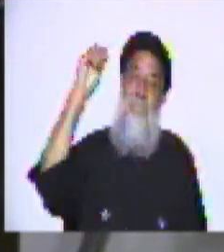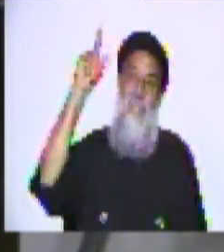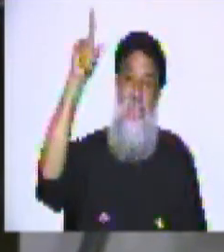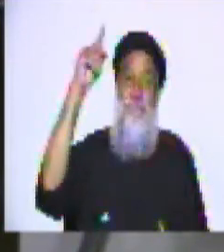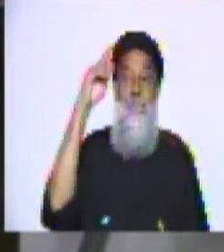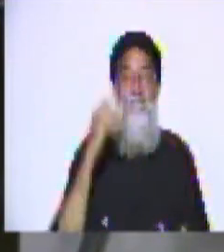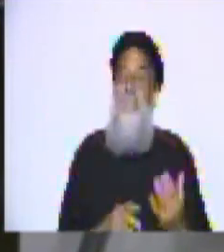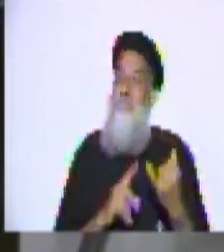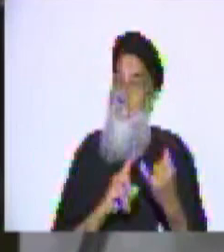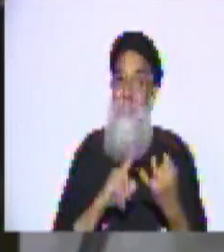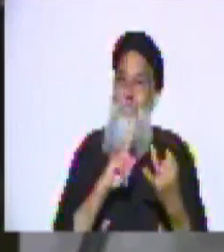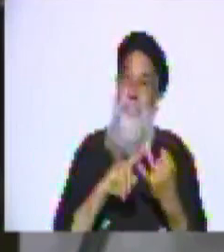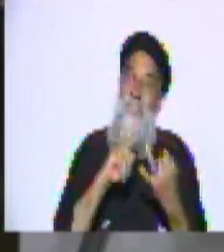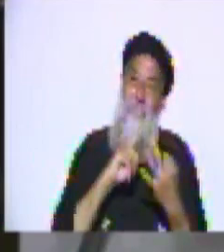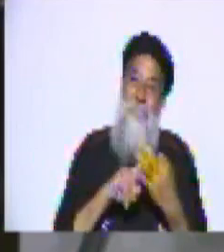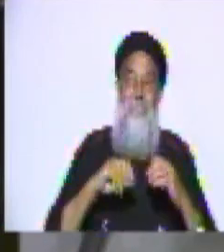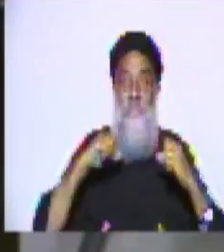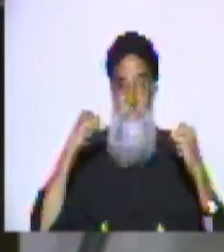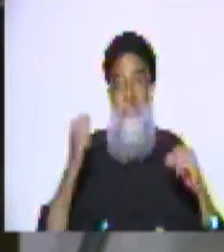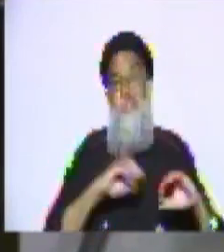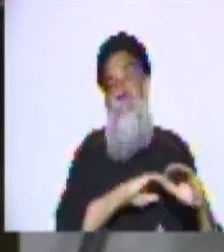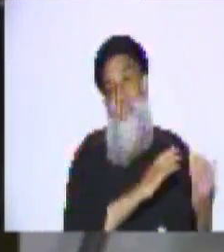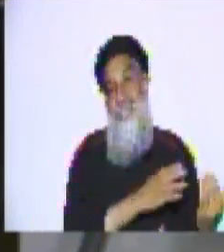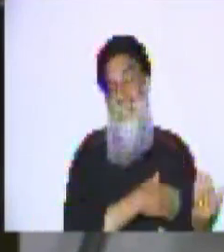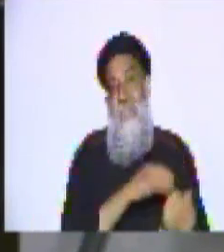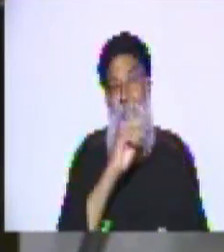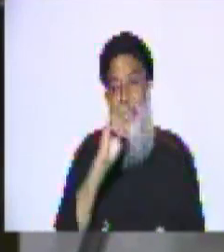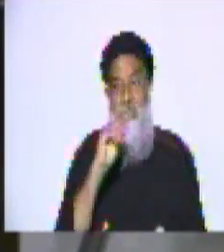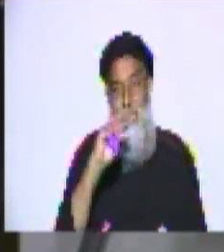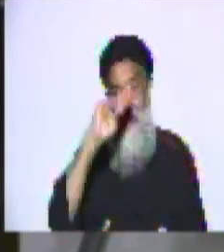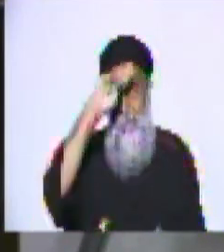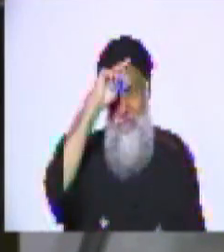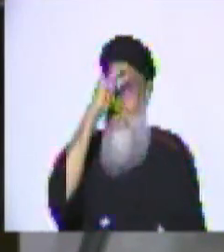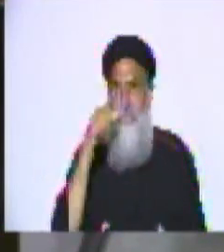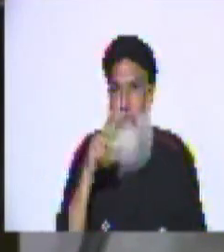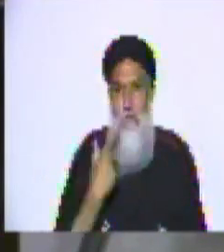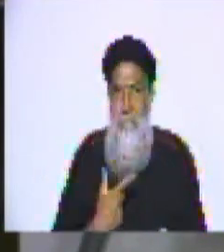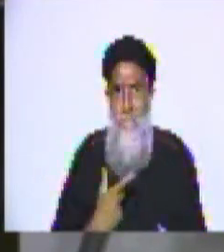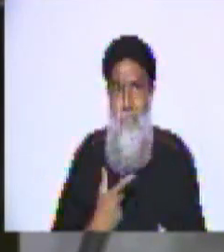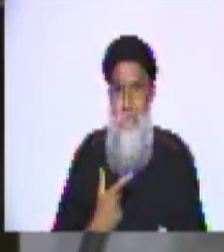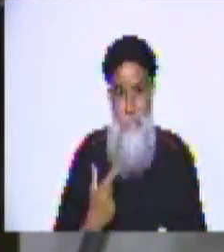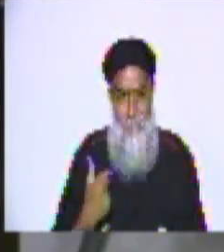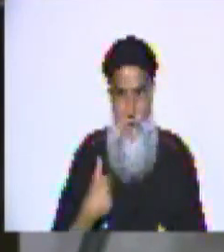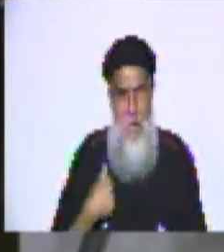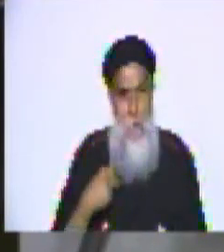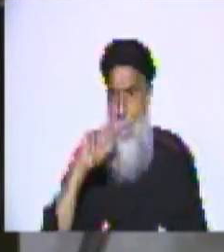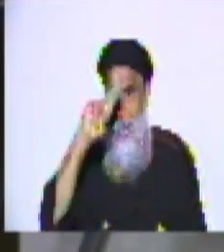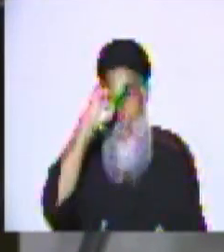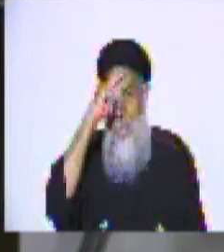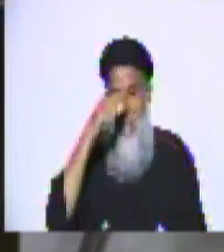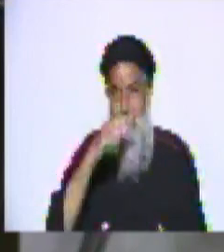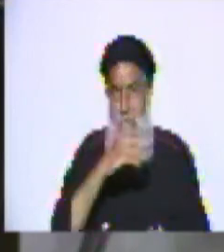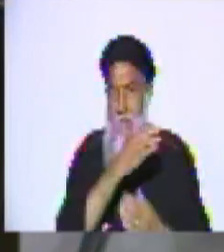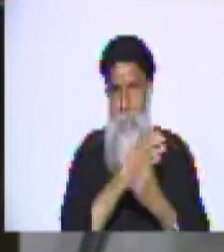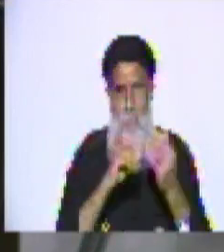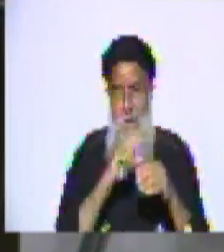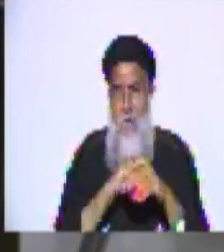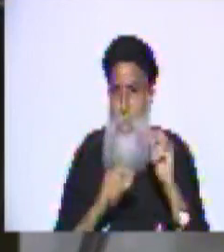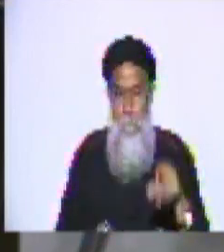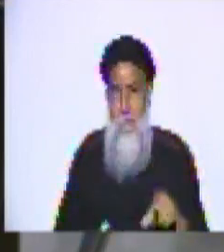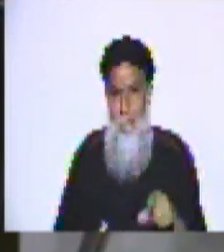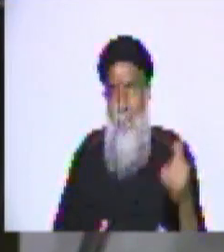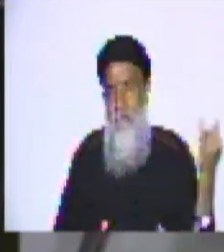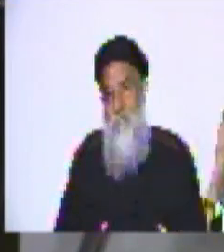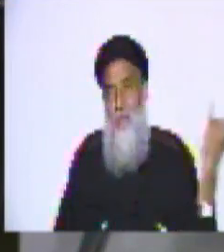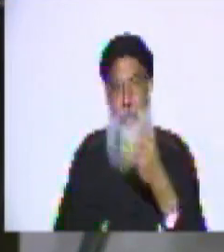اهتم بالعقيدة. طبعا. وقال من يقول الناس اني انا. او من يقول الناس في ابن الانسان. يعني مش